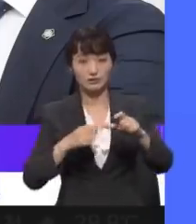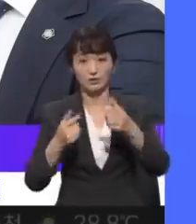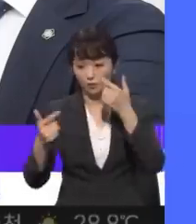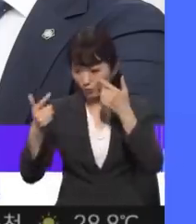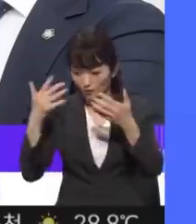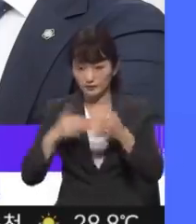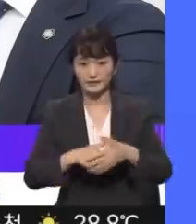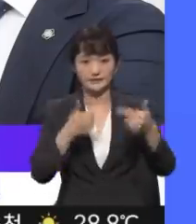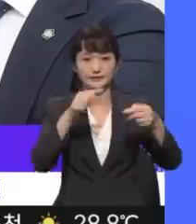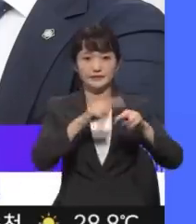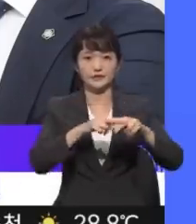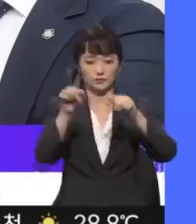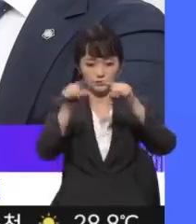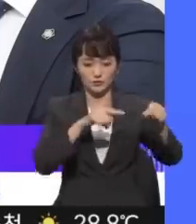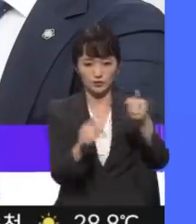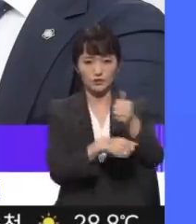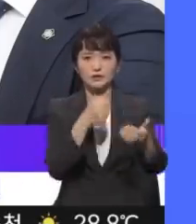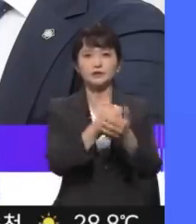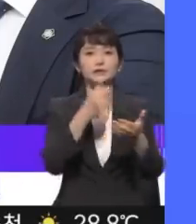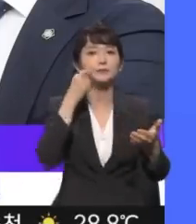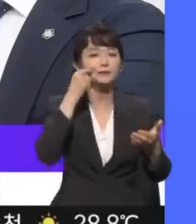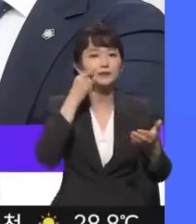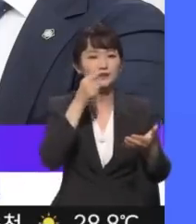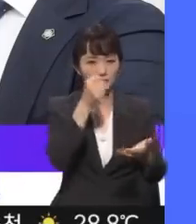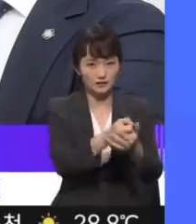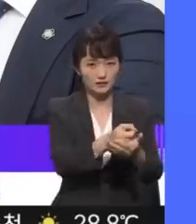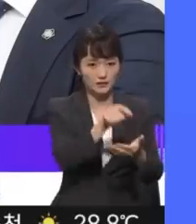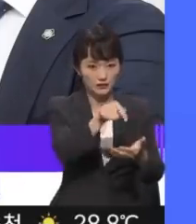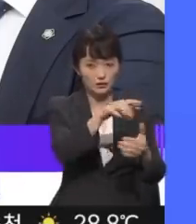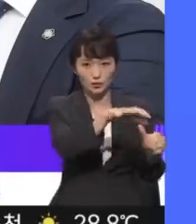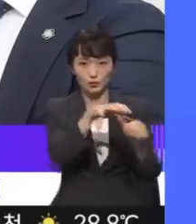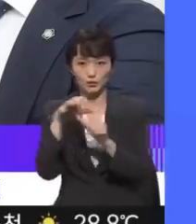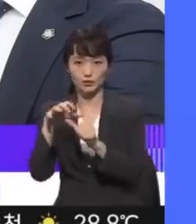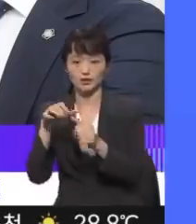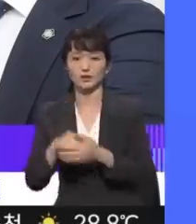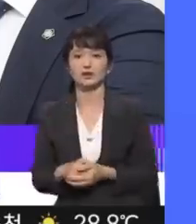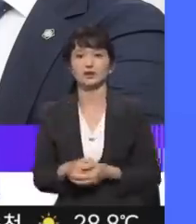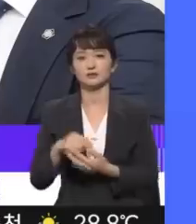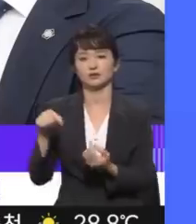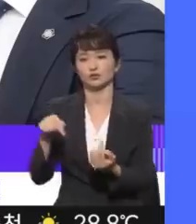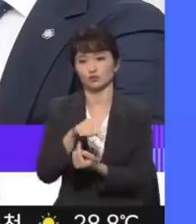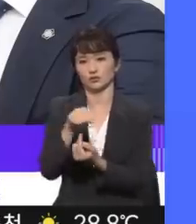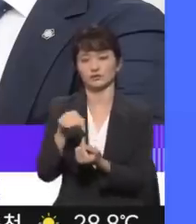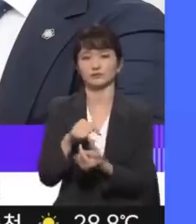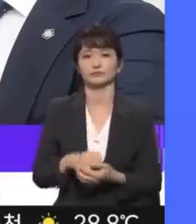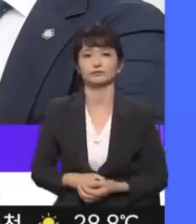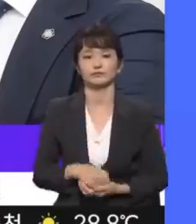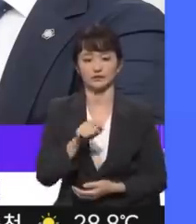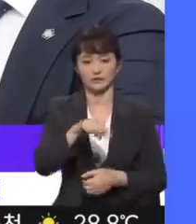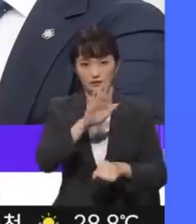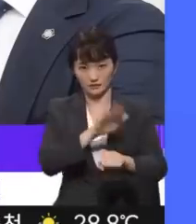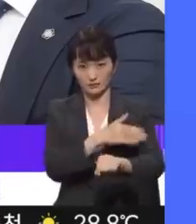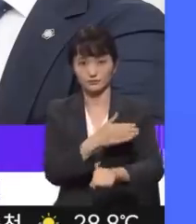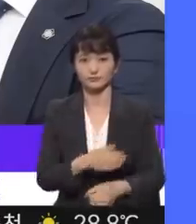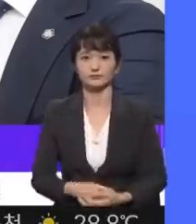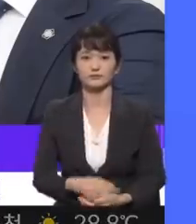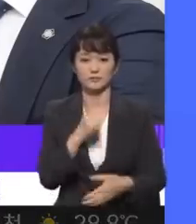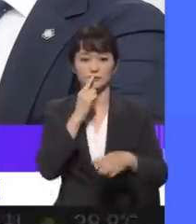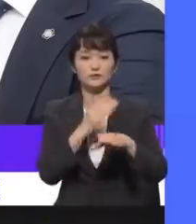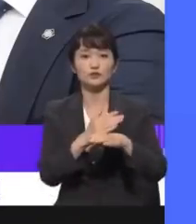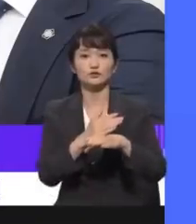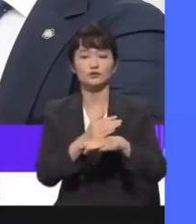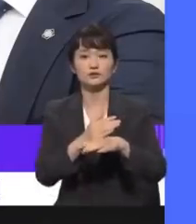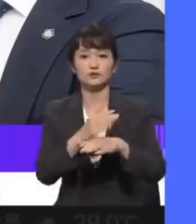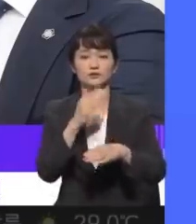무기가 결정할 수 없는 것을 결정하면서 그걸 기반으로 권위를 삼아 가지고 진행하는 거거든요 그것이 잘못이라는 겁니다 민주적 정당